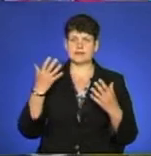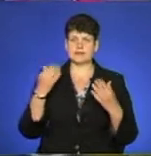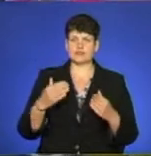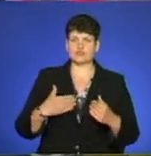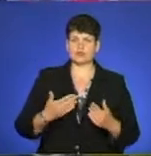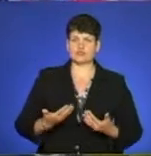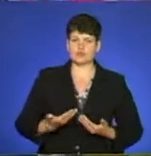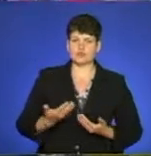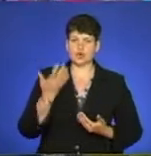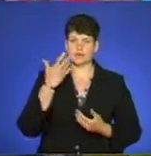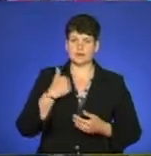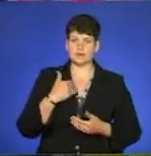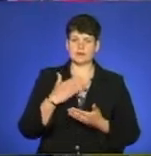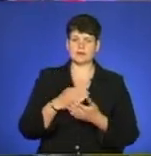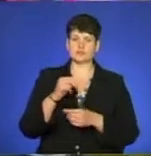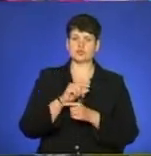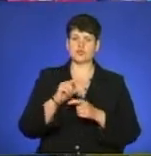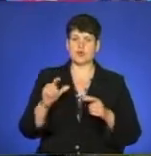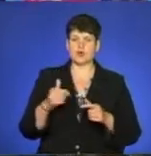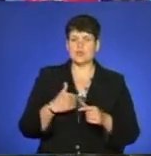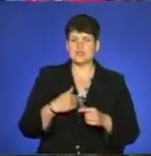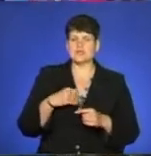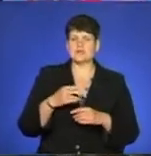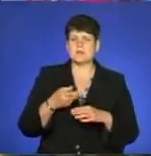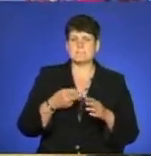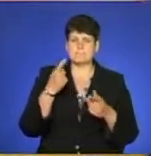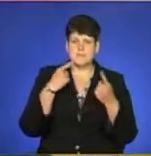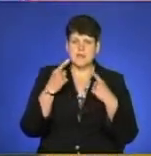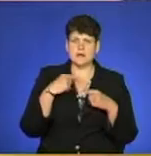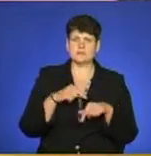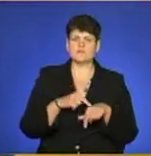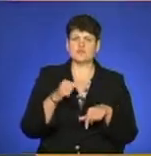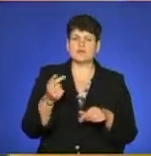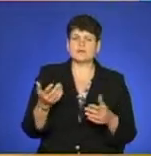школі, і хочеться плакати, знаєте, такі відчуття